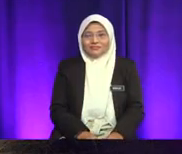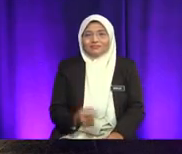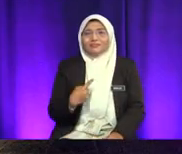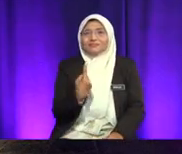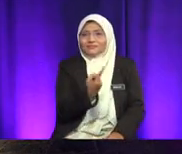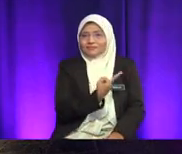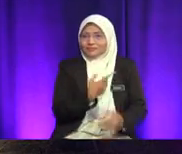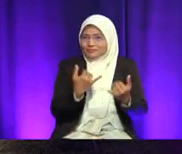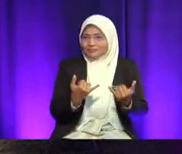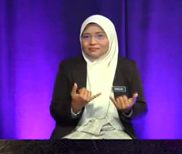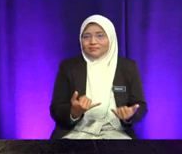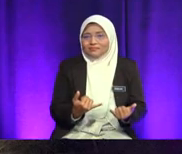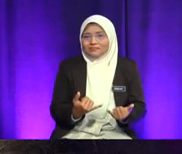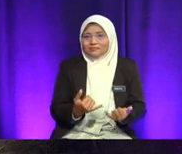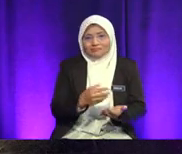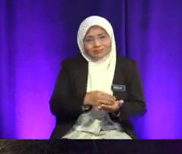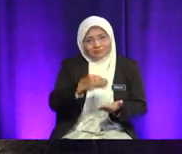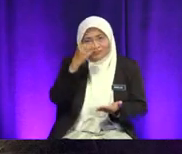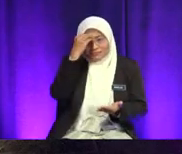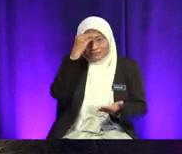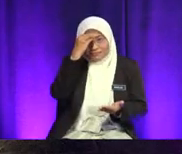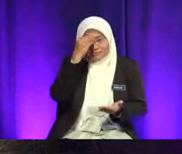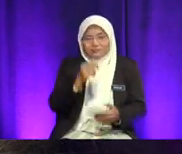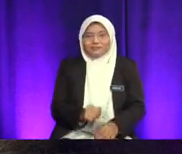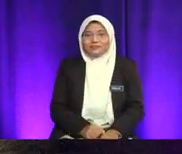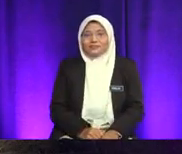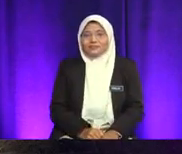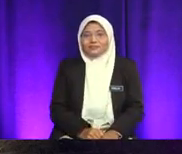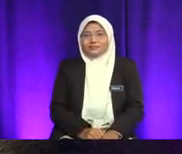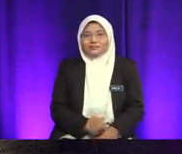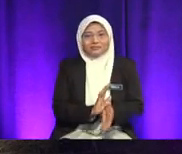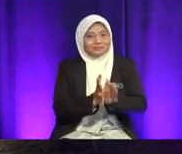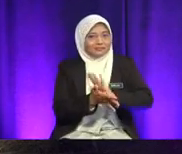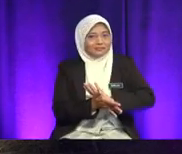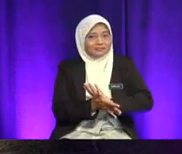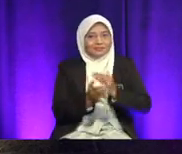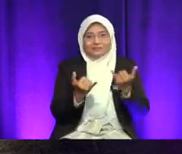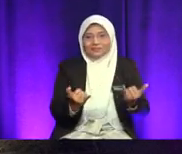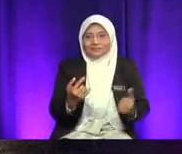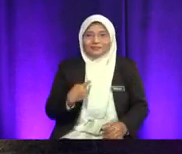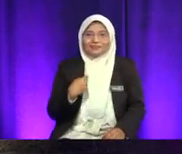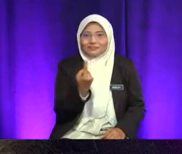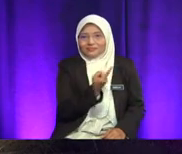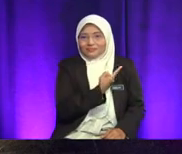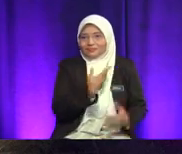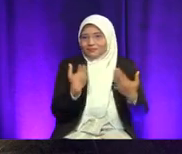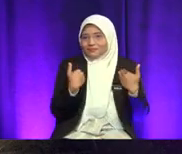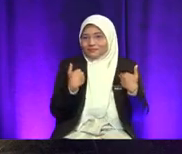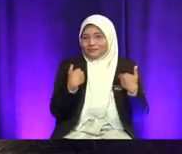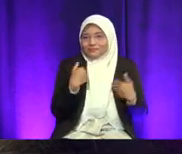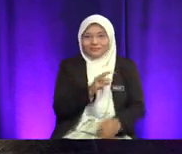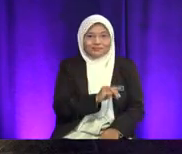kita pada hari ini dan untuk itu kita akan bersama dengan murid-murid secara atas thalian